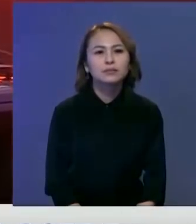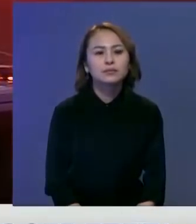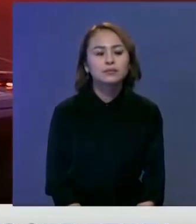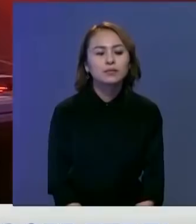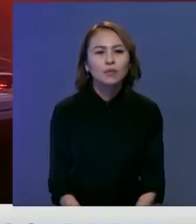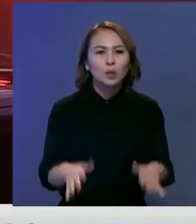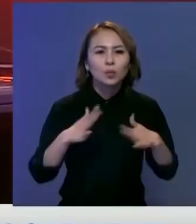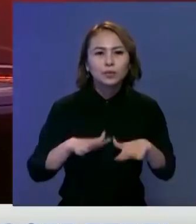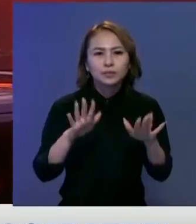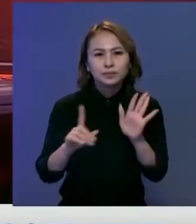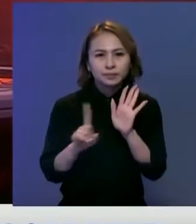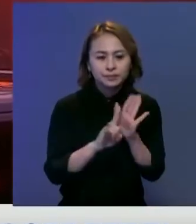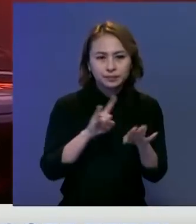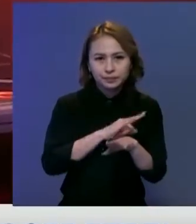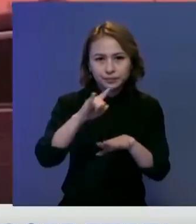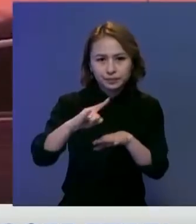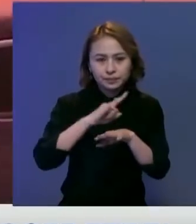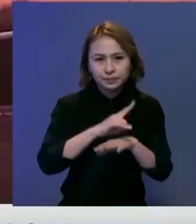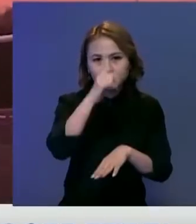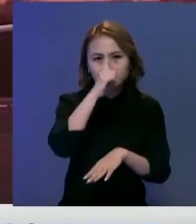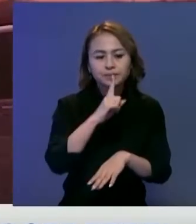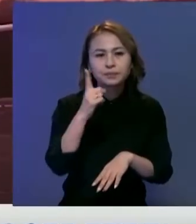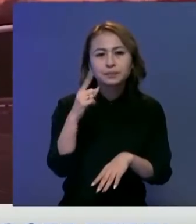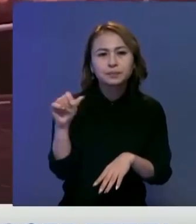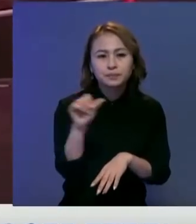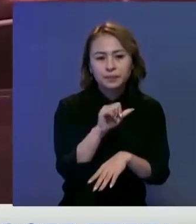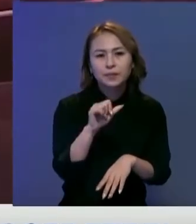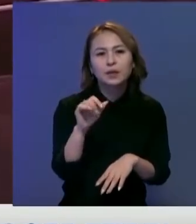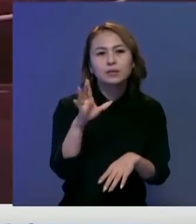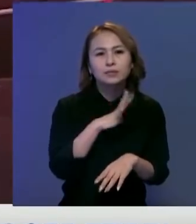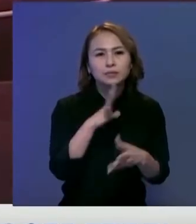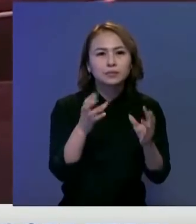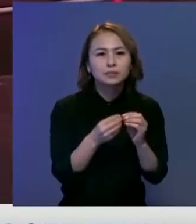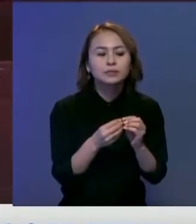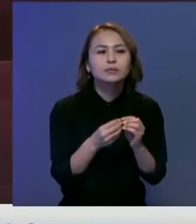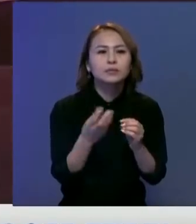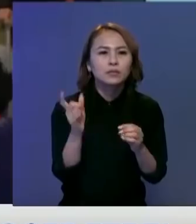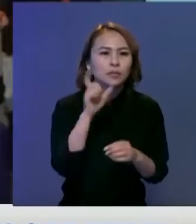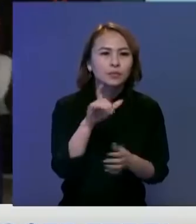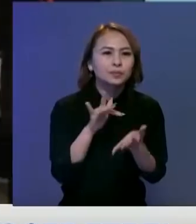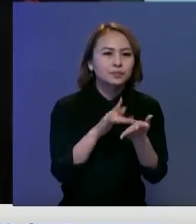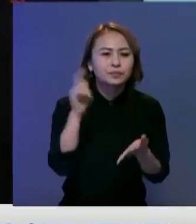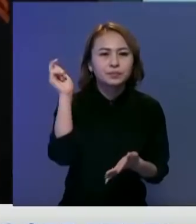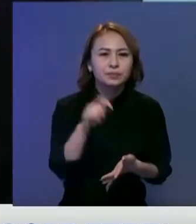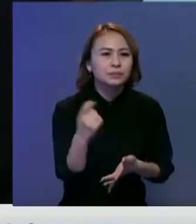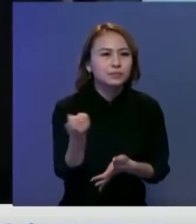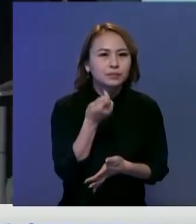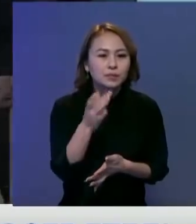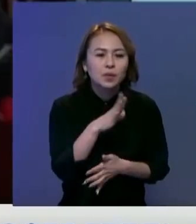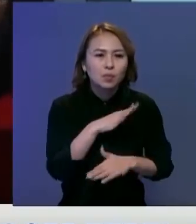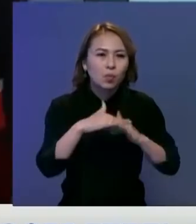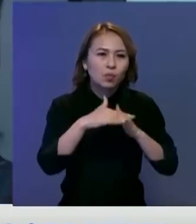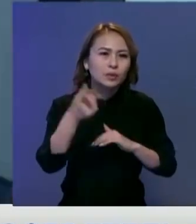Грузияда әуе қатнасы бір жарым ай бұрын жанданғанмен аймаққа келген сайқатшылардың саны әлі де аз. Келушілердің арасында пост